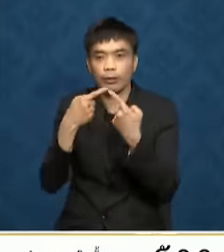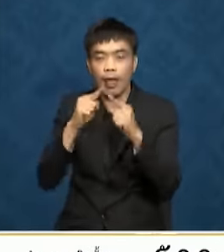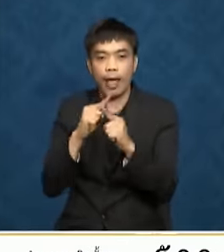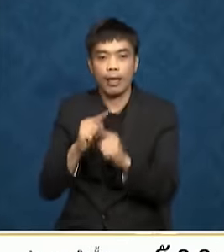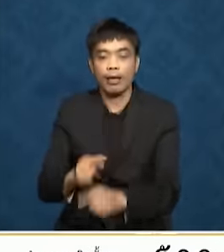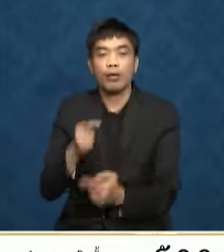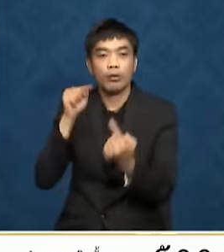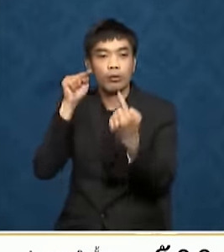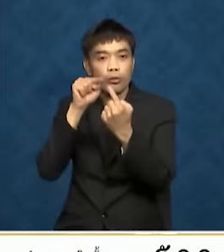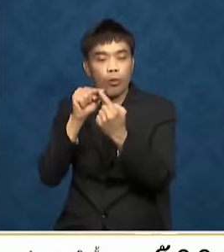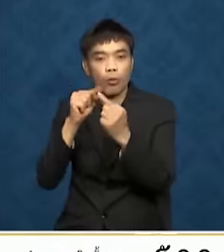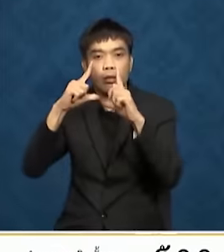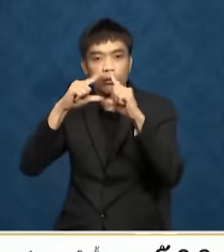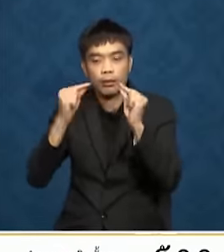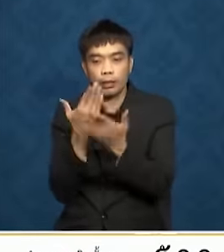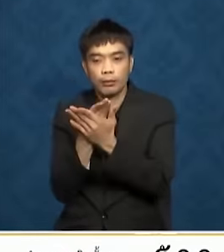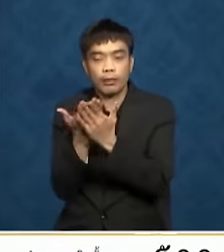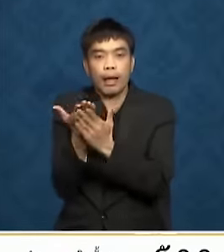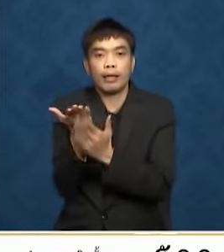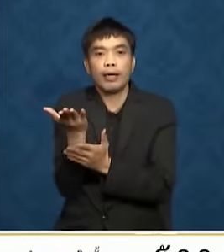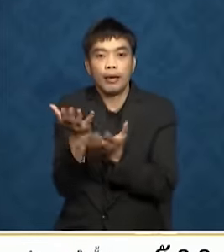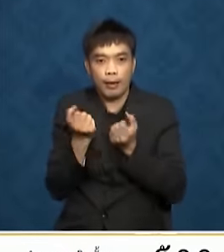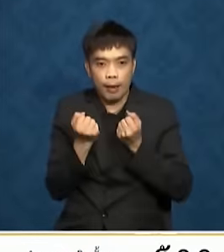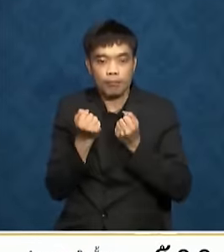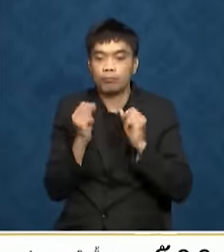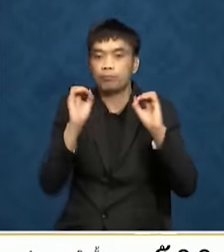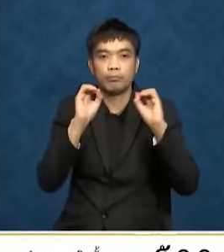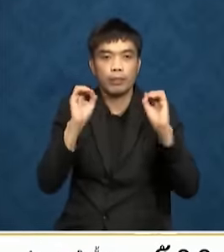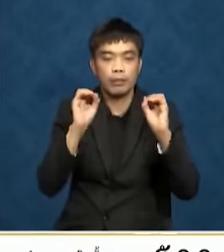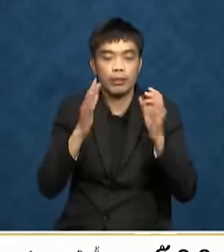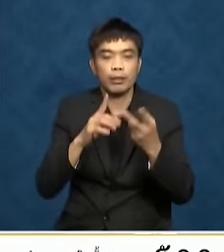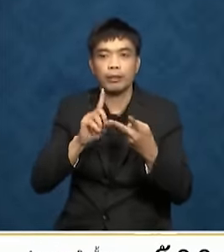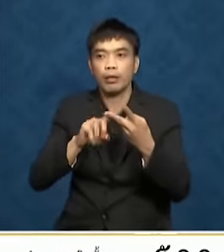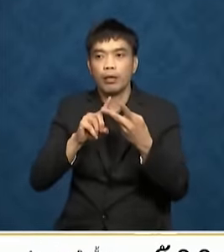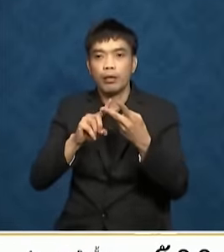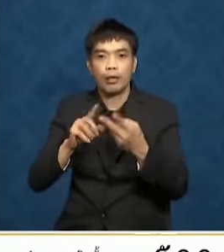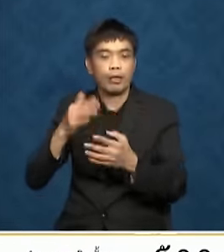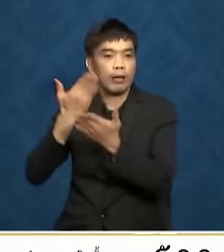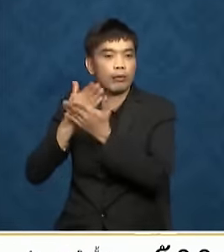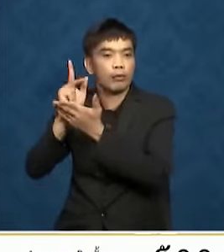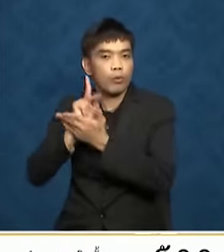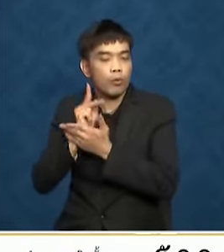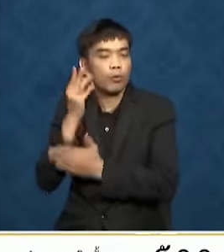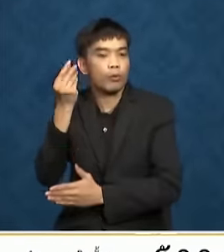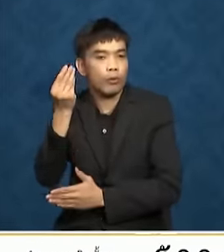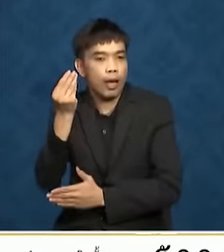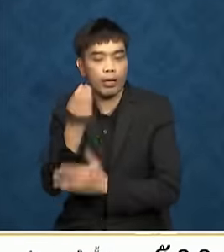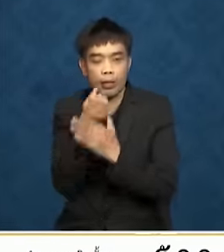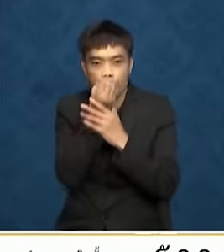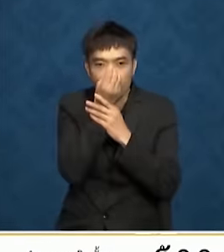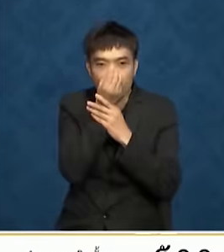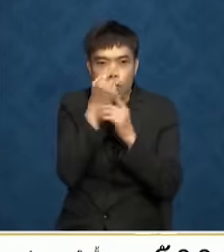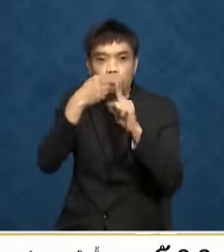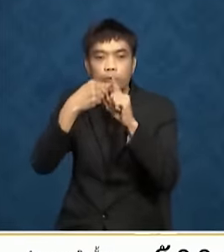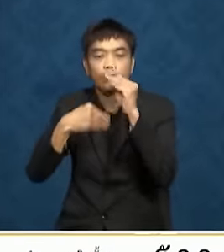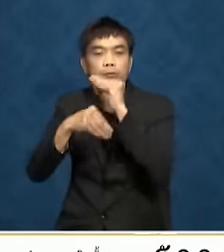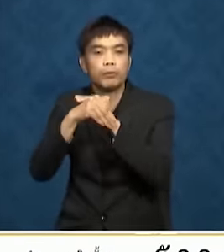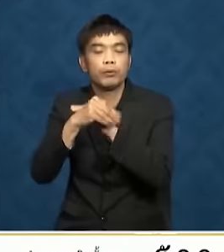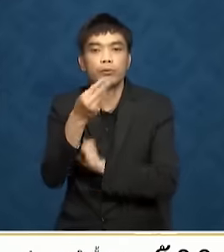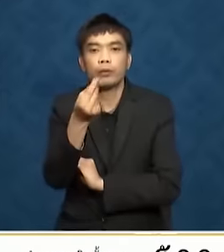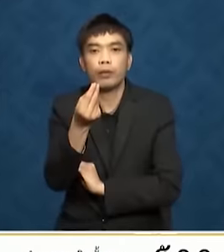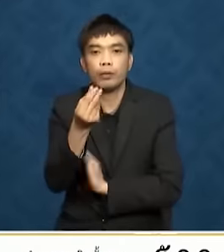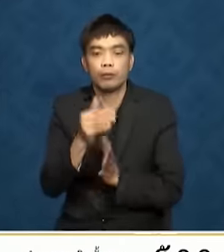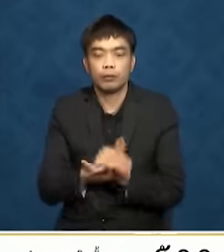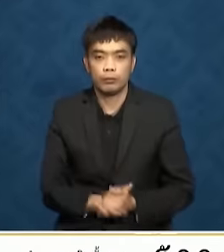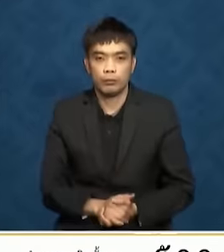เกี่ยวกับแผนเงินกู้ดอกเบี้ยเป็นเท่าไหร่จะกู้ในประเทศนอกประเทศภาระดอกเบี้ยที่จะเพิ่มขึ้นเป็นเท่าไหร่ตรง